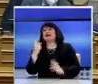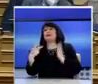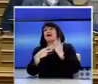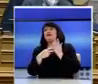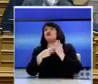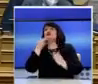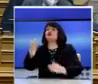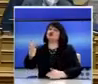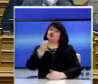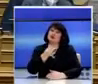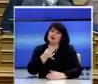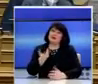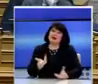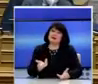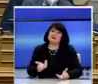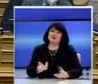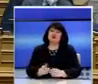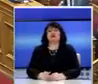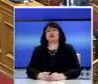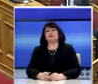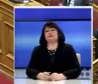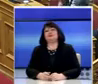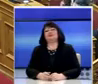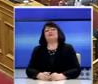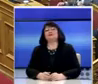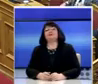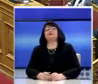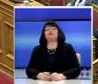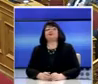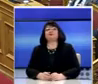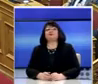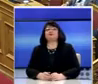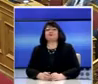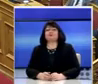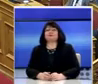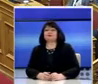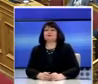Αυγούστου. Παρακαλώ, στα πρακτικά.